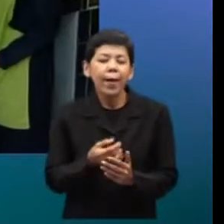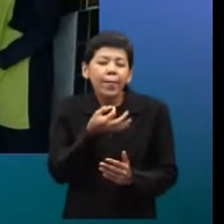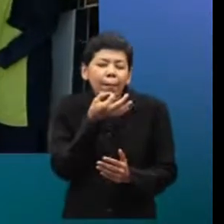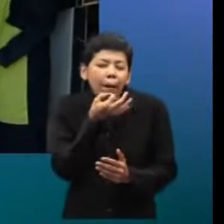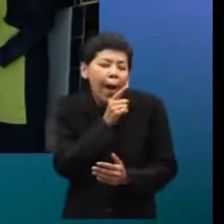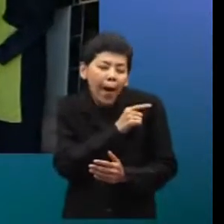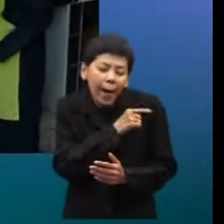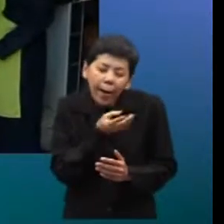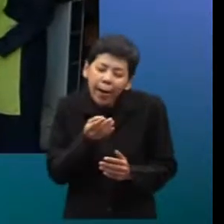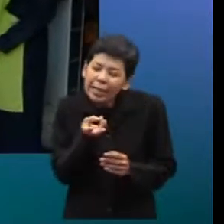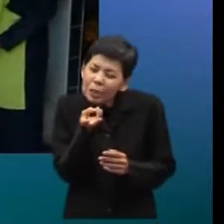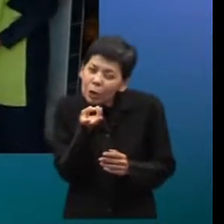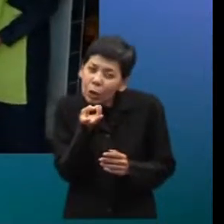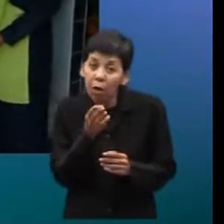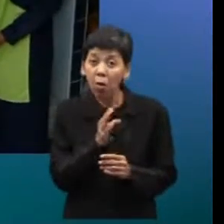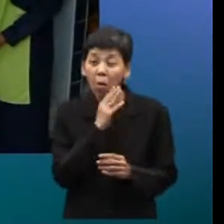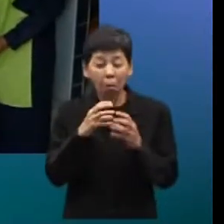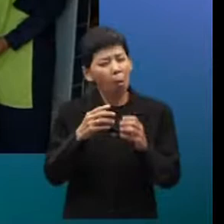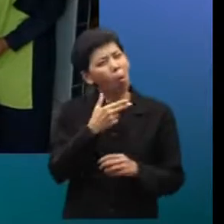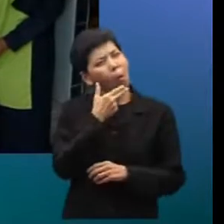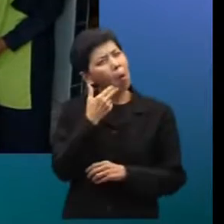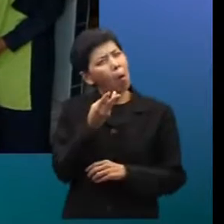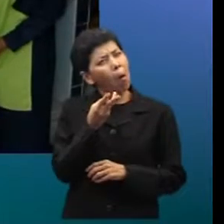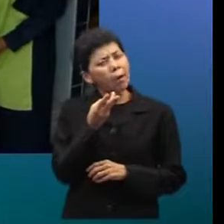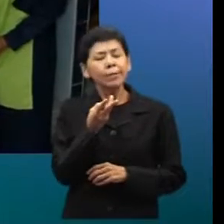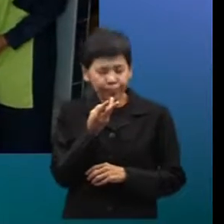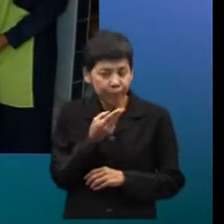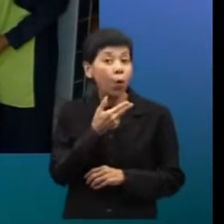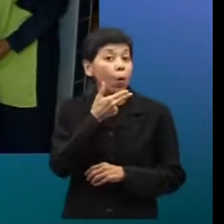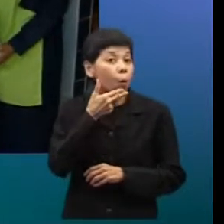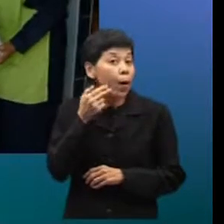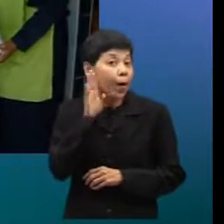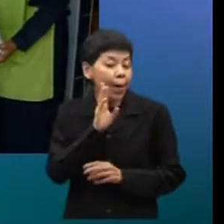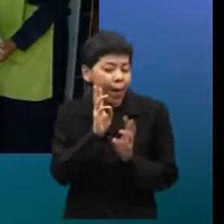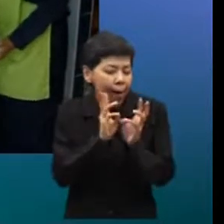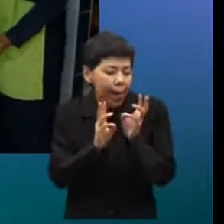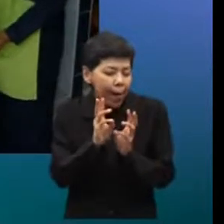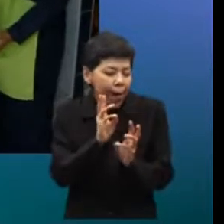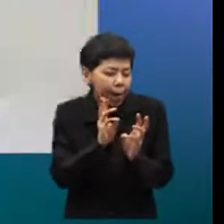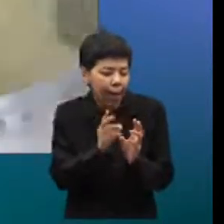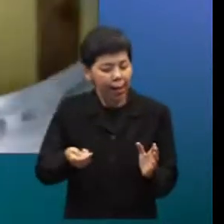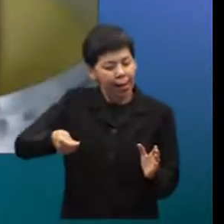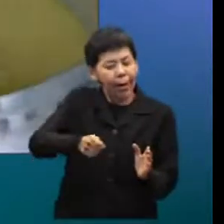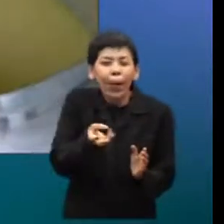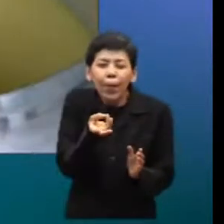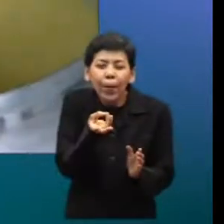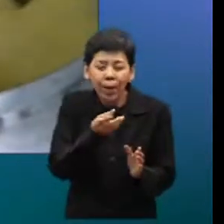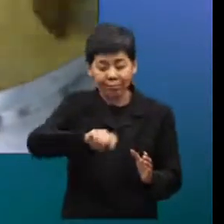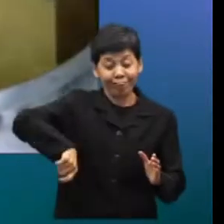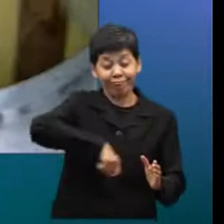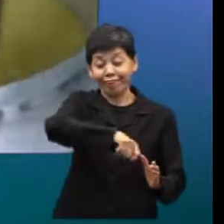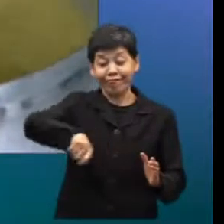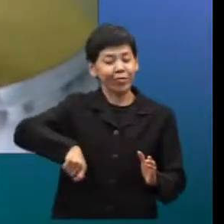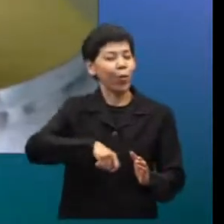ใส่เกลือลงไปนิดหน่อยถ้าข้าวโพดไม่ค่อยหวานก็เติมน้ำตาลทรายแดงลงไปเล็กน้อยเท่านี้ท่